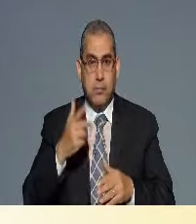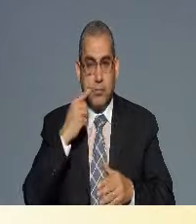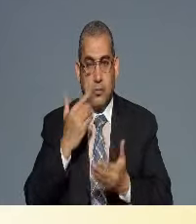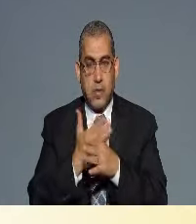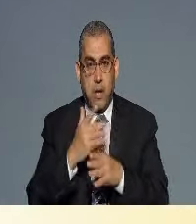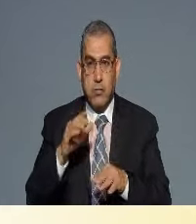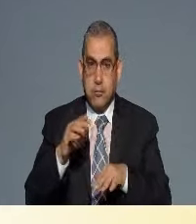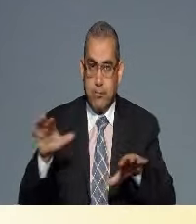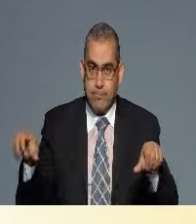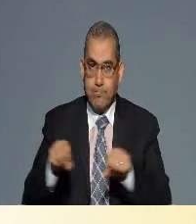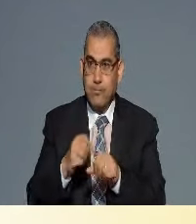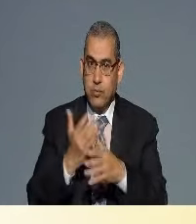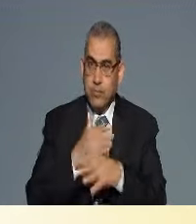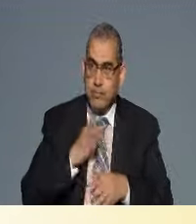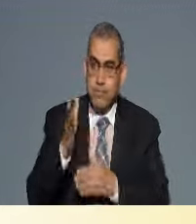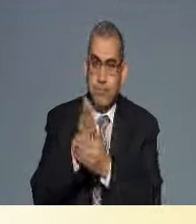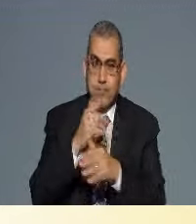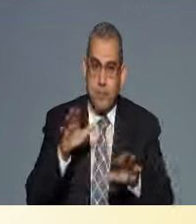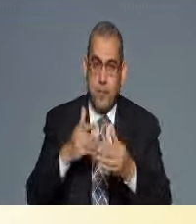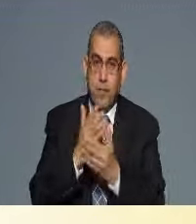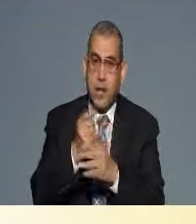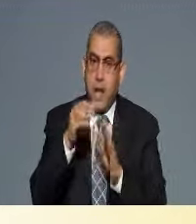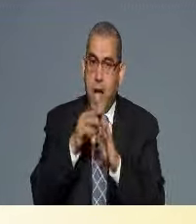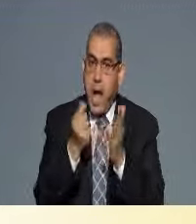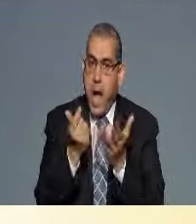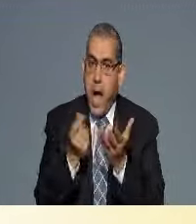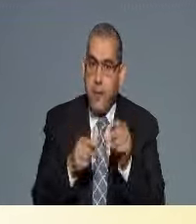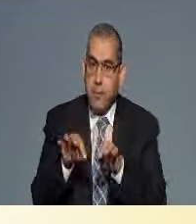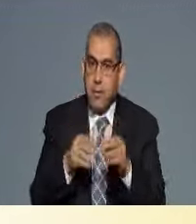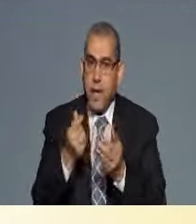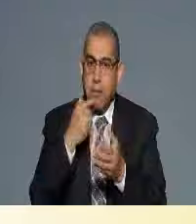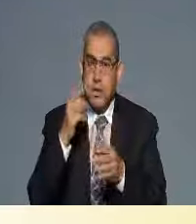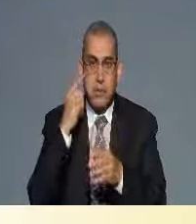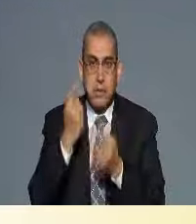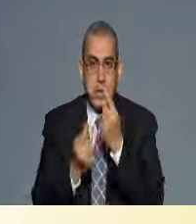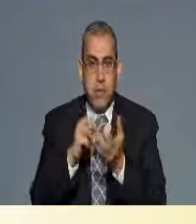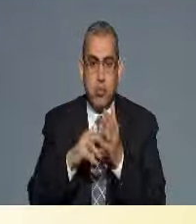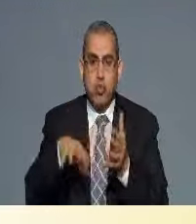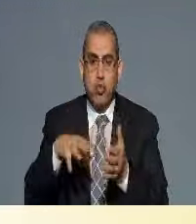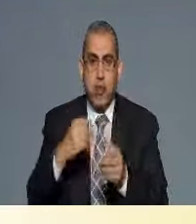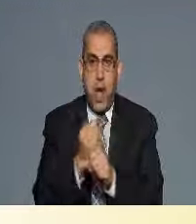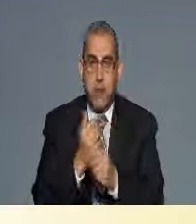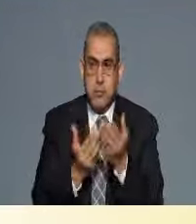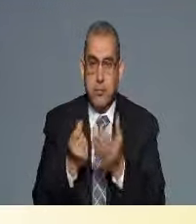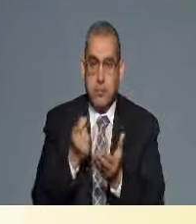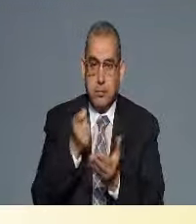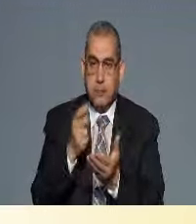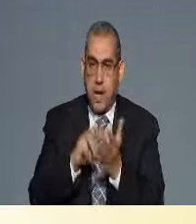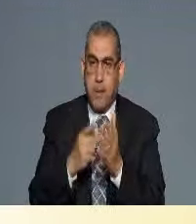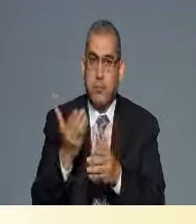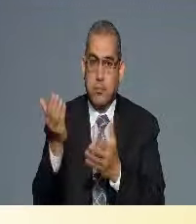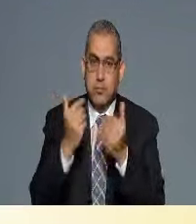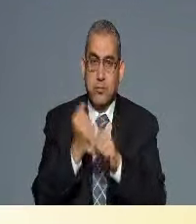الوساطة وتحديد السعر وايضا السياسة الزراعية. سوق ليه دور كبير جدا هيقوم سيادتك، هو